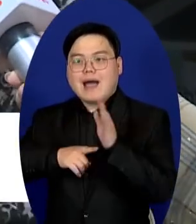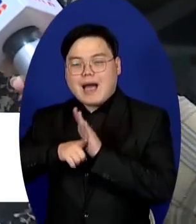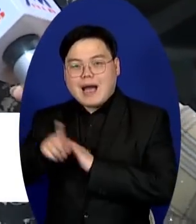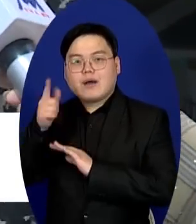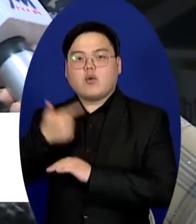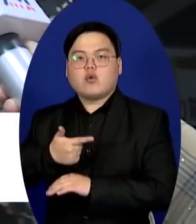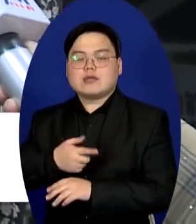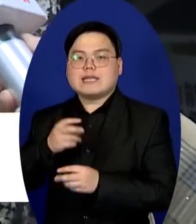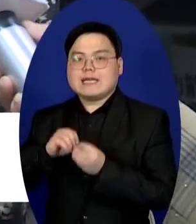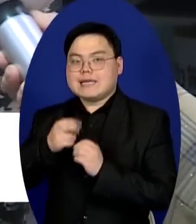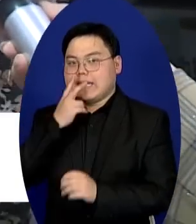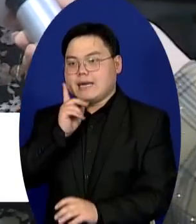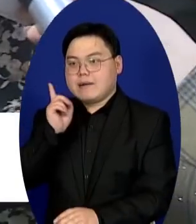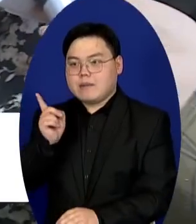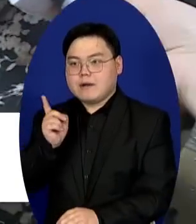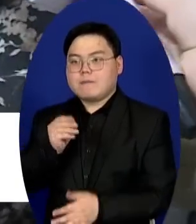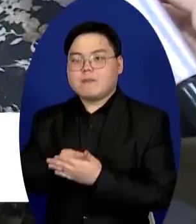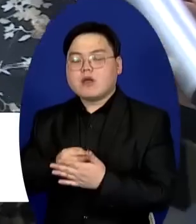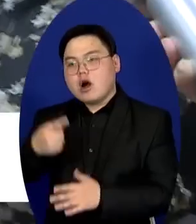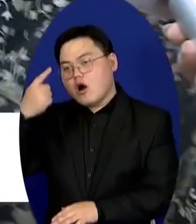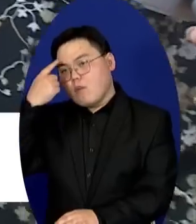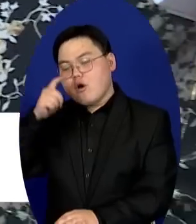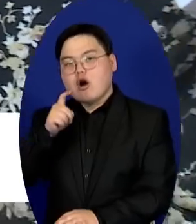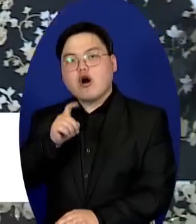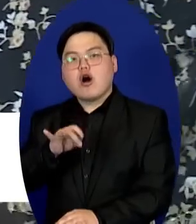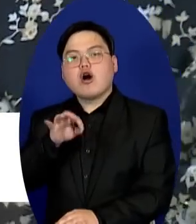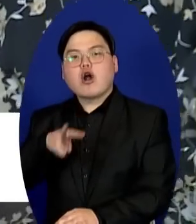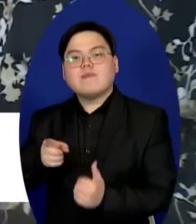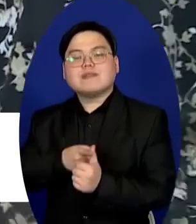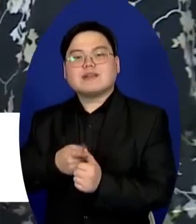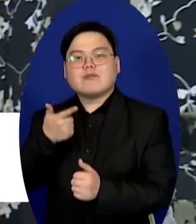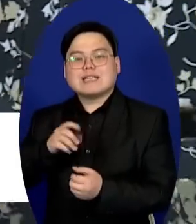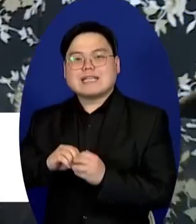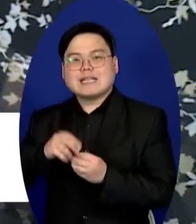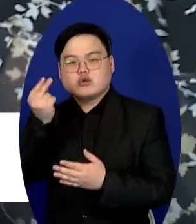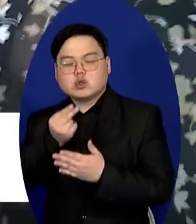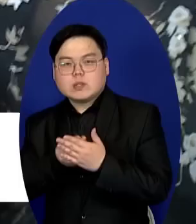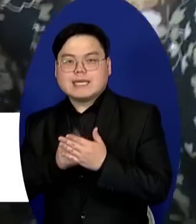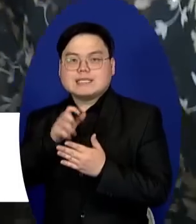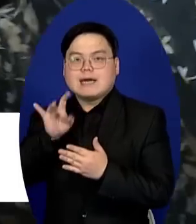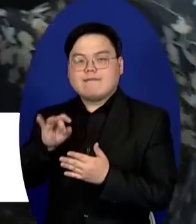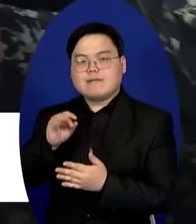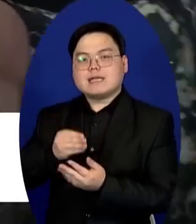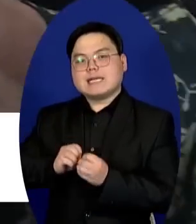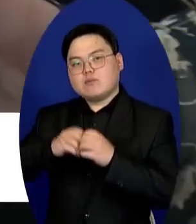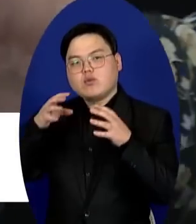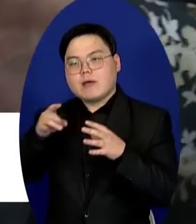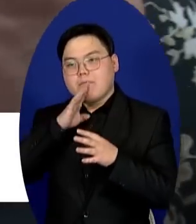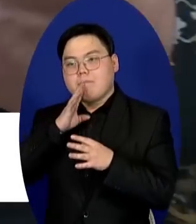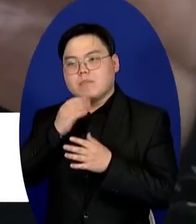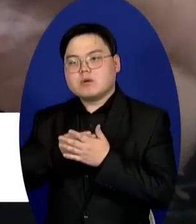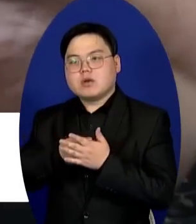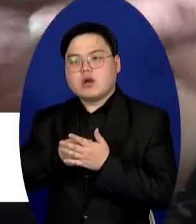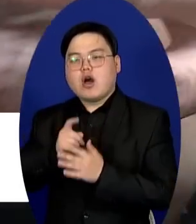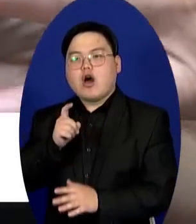готл. За энийг яасан гэхээр за энэ Монгол хороомыг хийгээс сүр энэ гаргаад ингээл загуд дизайн нь хийгээл тэгээ бас энд нэг жоохон